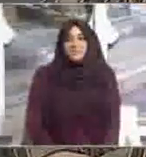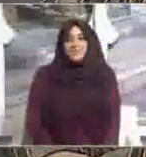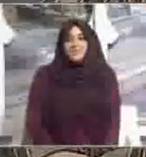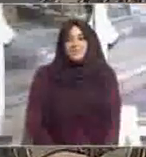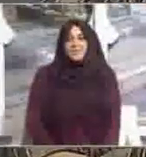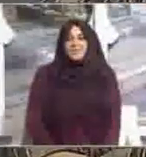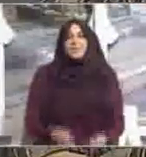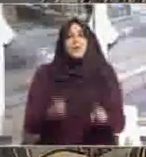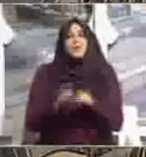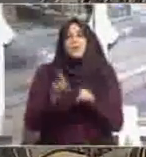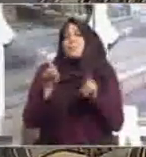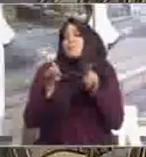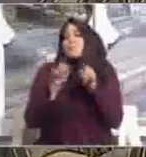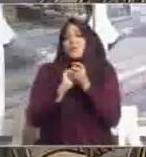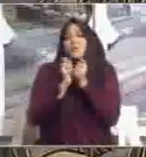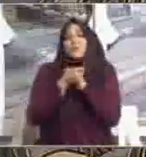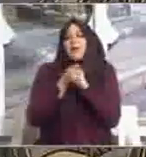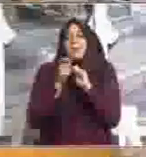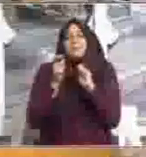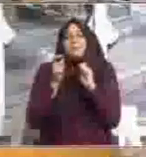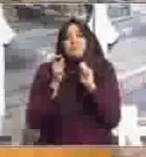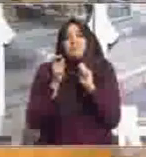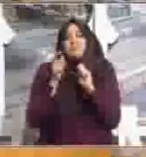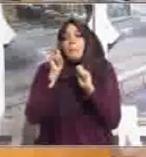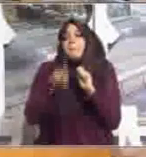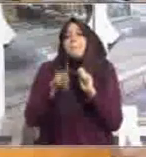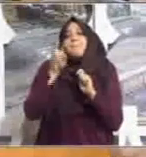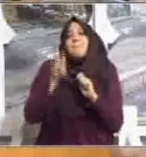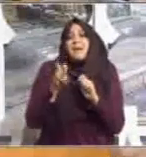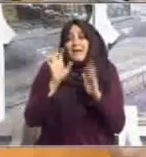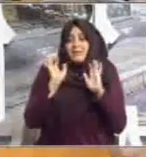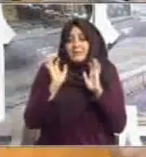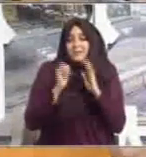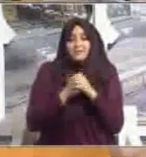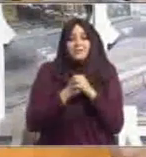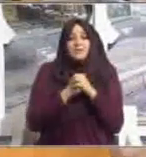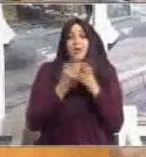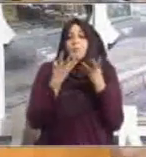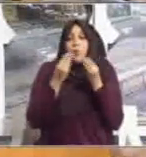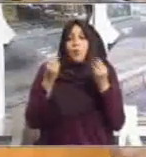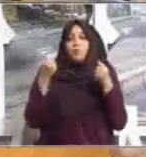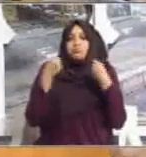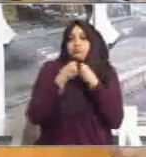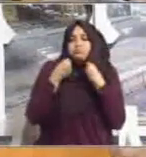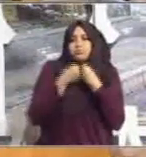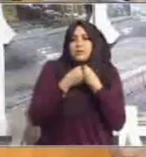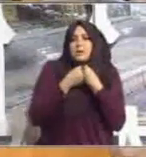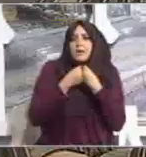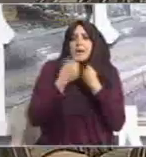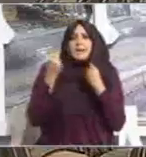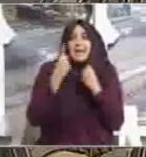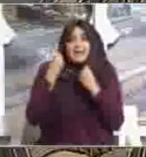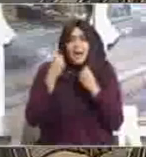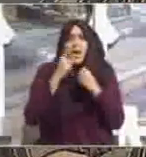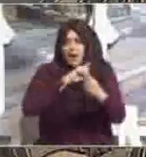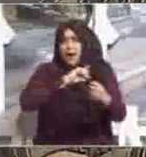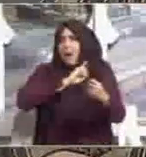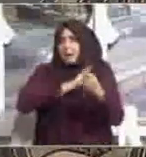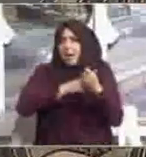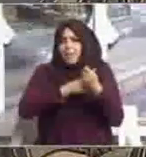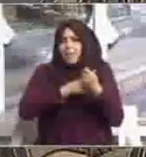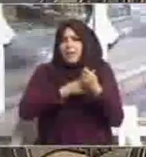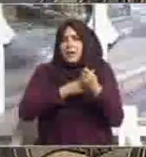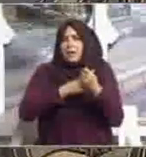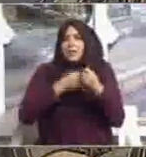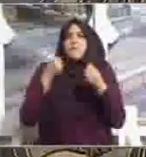أصبح مسالما هو حتى ولذلك تجد كثير من المخاصمين إذا واحد مثلا كان قادر وأعفى